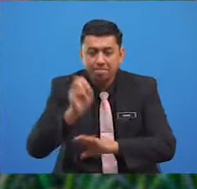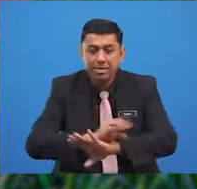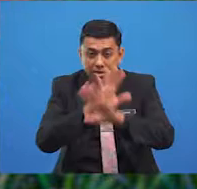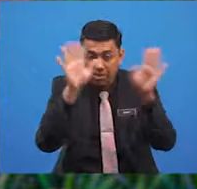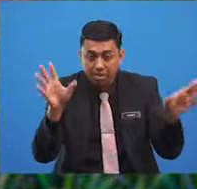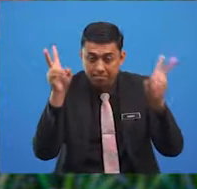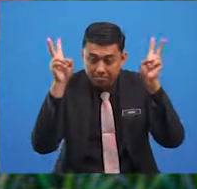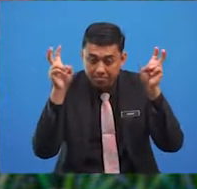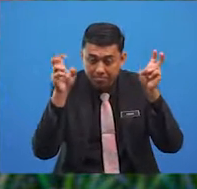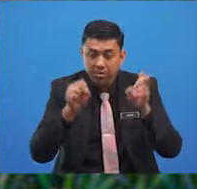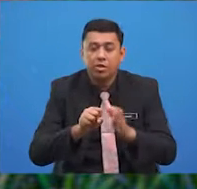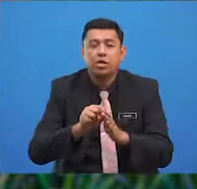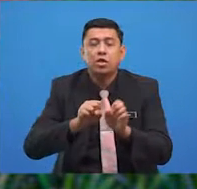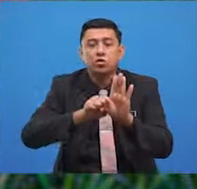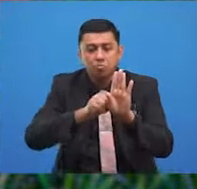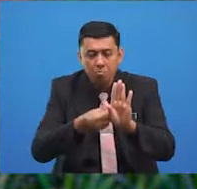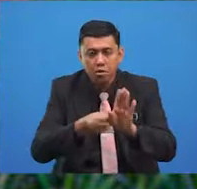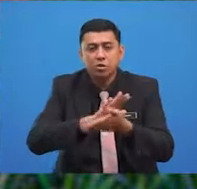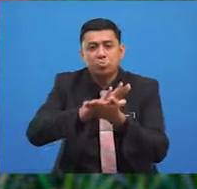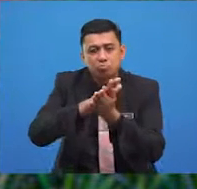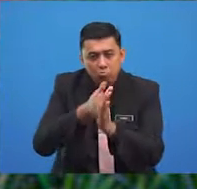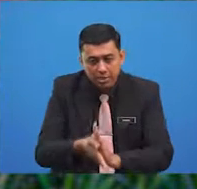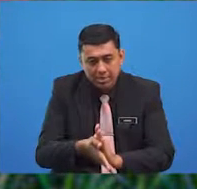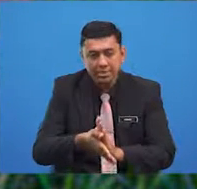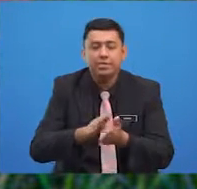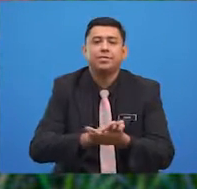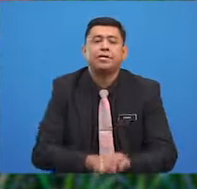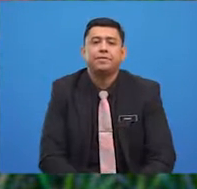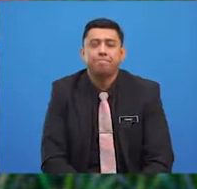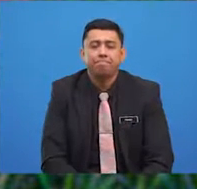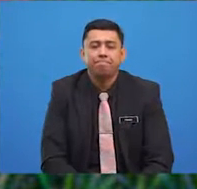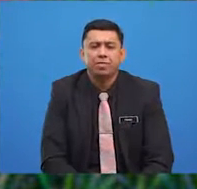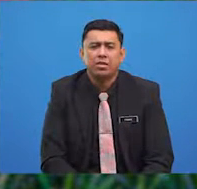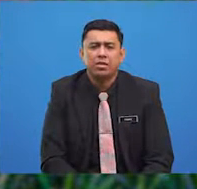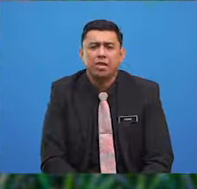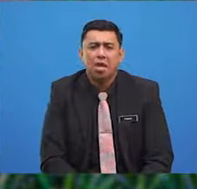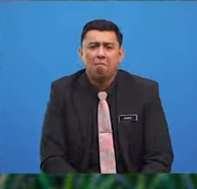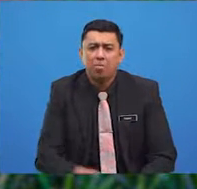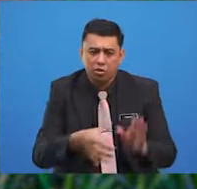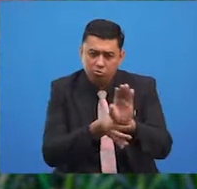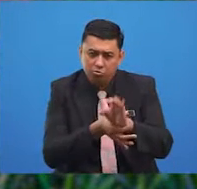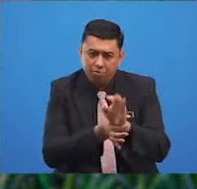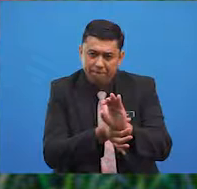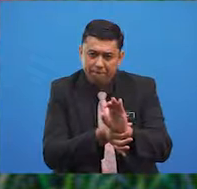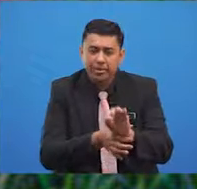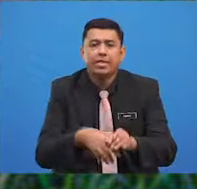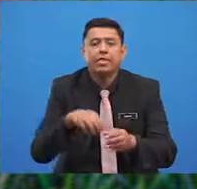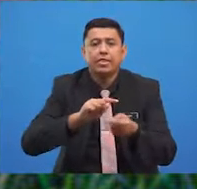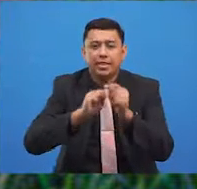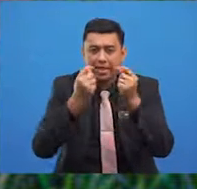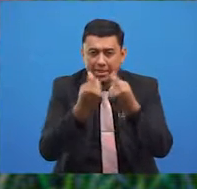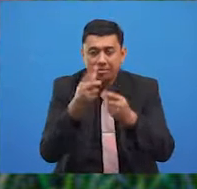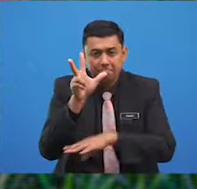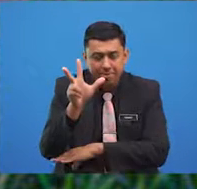tajuk Sumber Semula Jadi di Malaysia Siri 1 Geografi Tingkatan 3.